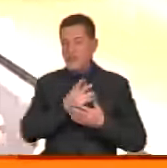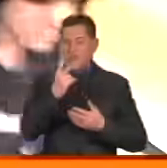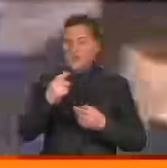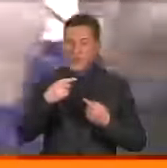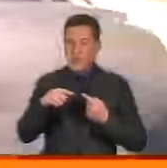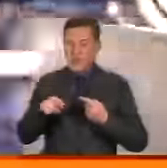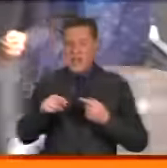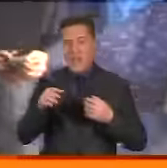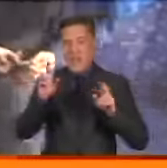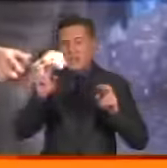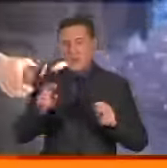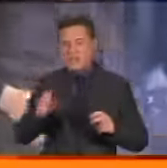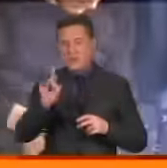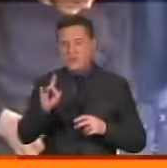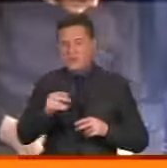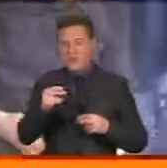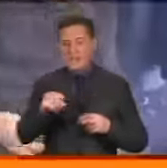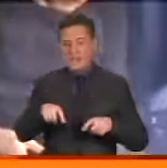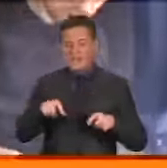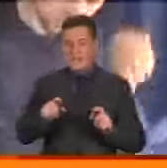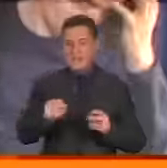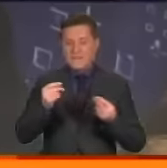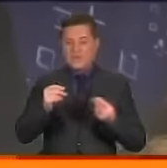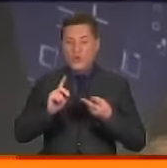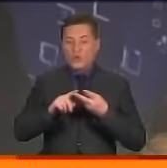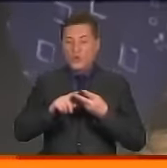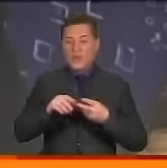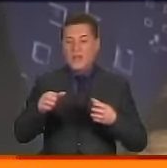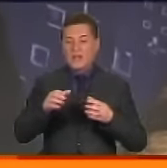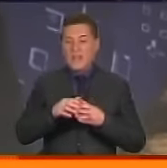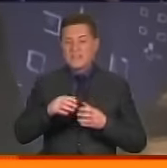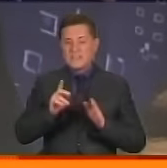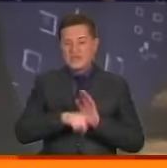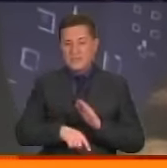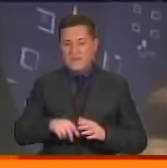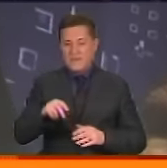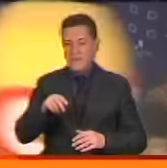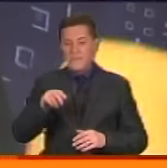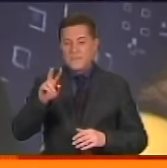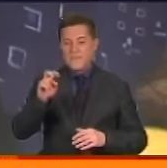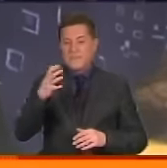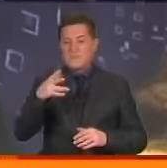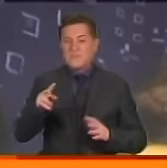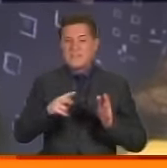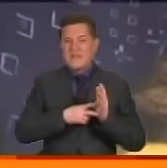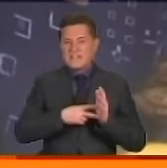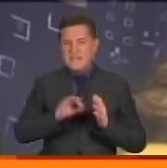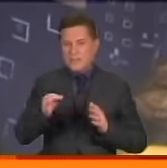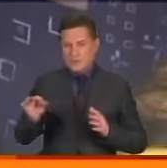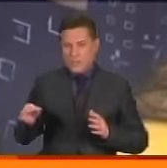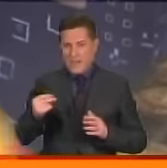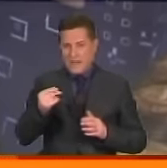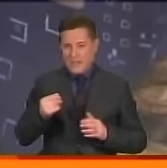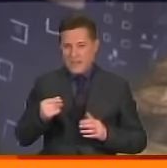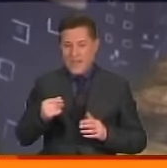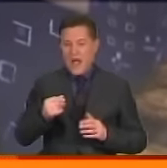розмірами сидінь і, звісно ж, ціною. Другий дешевше. 257 з копійками. А не дивились клас повище, скільки